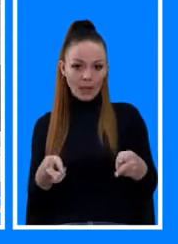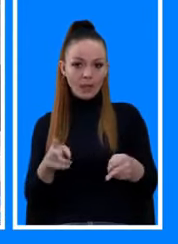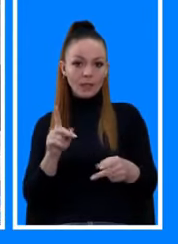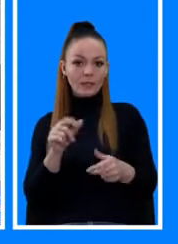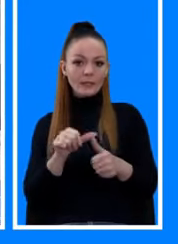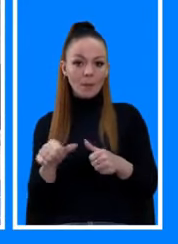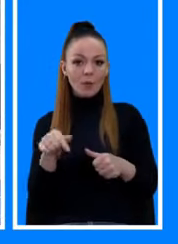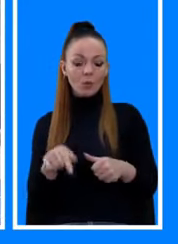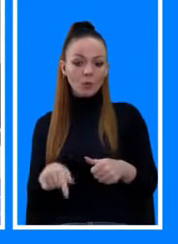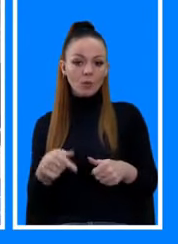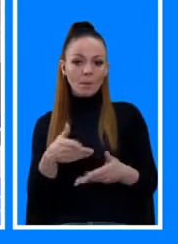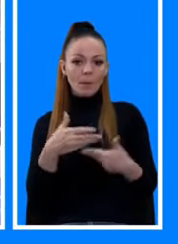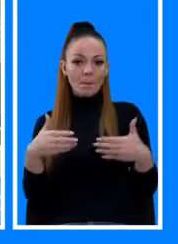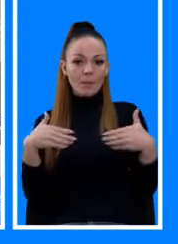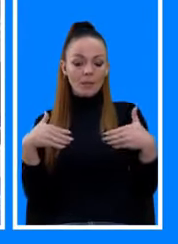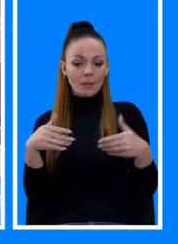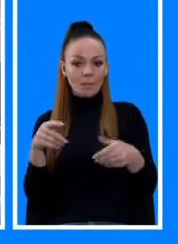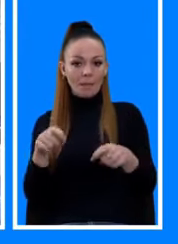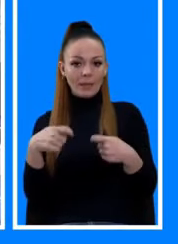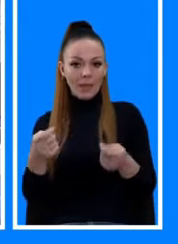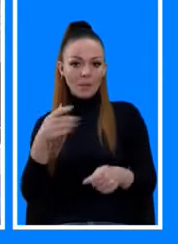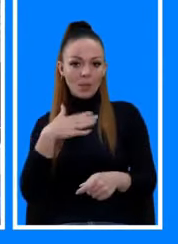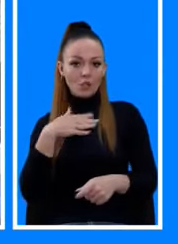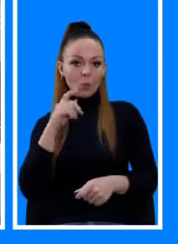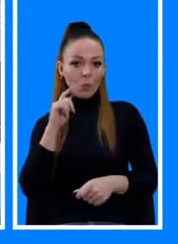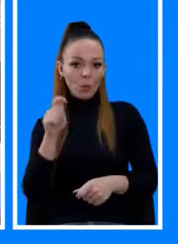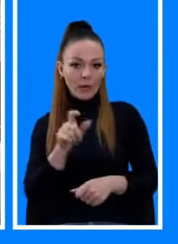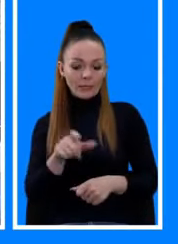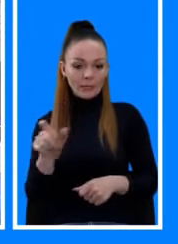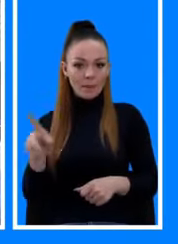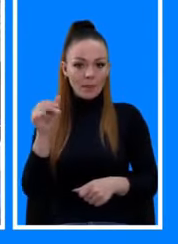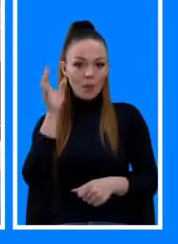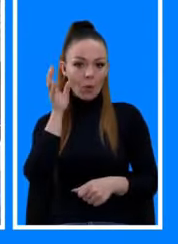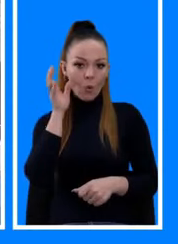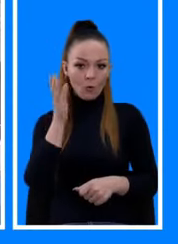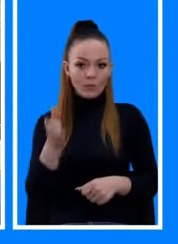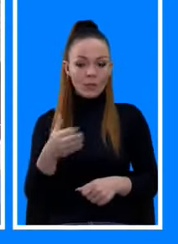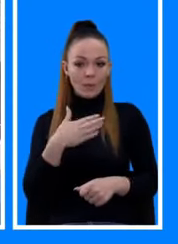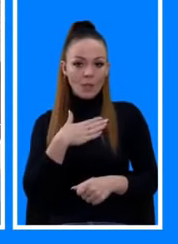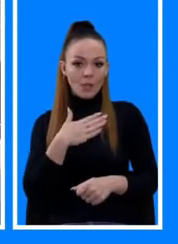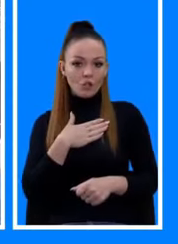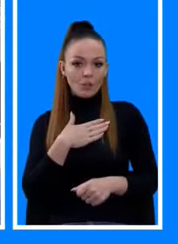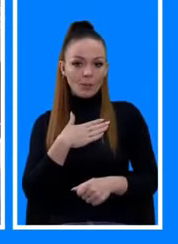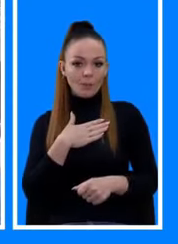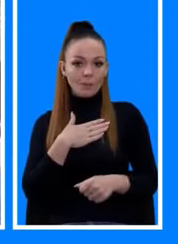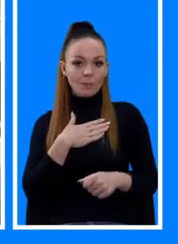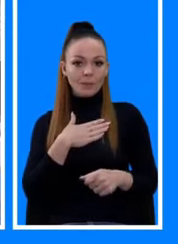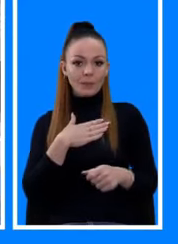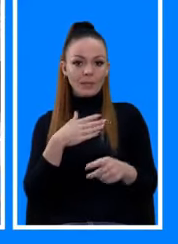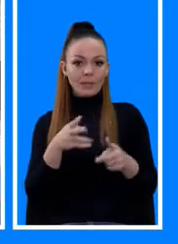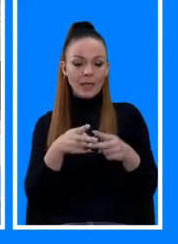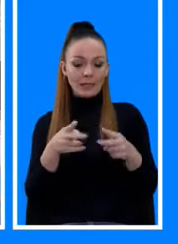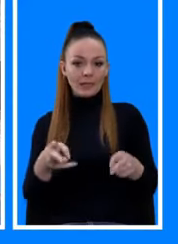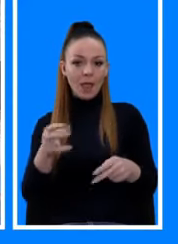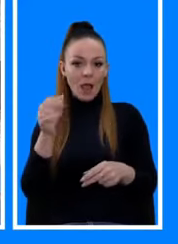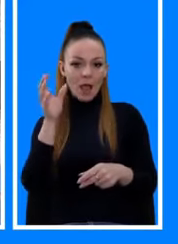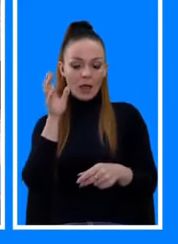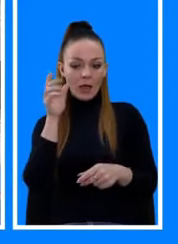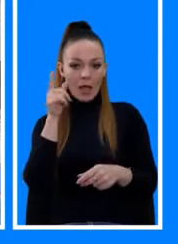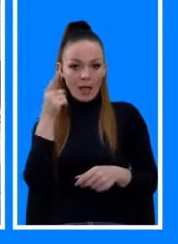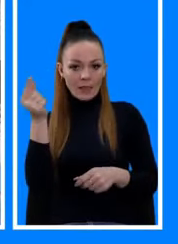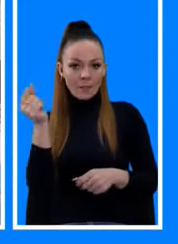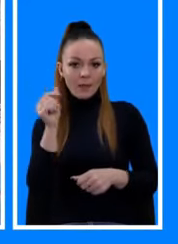передаємо нашим українцям, нашим науковцям нашої арктичної станції академік Вернадського,